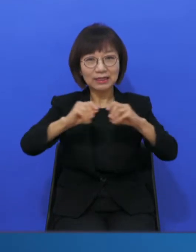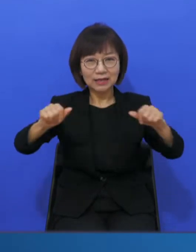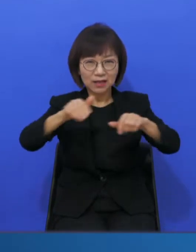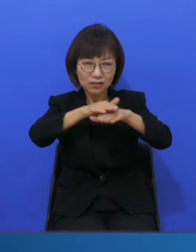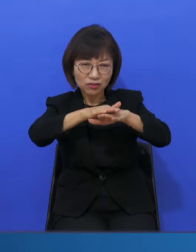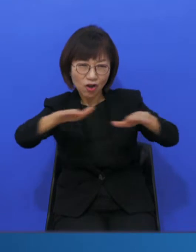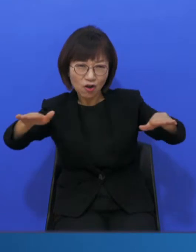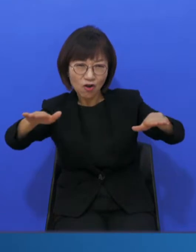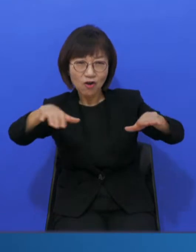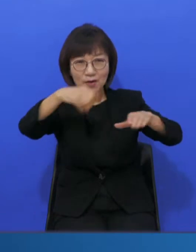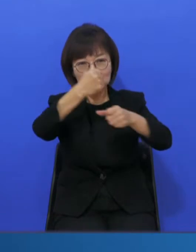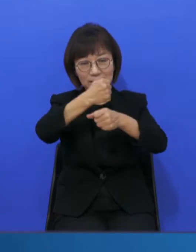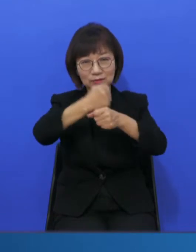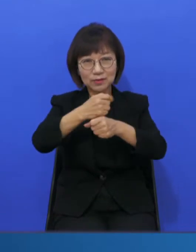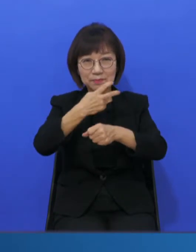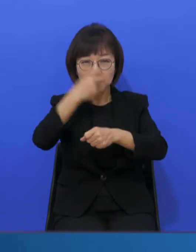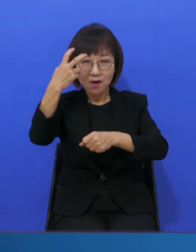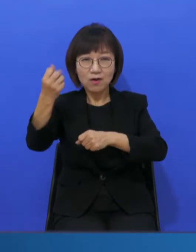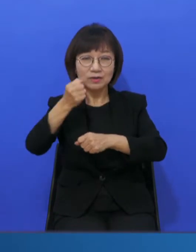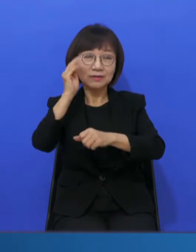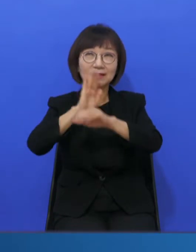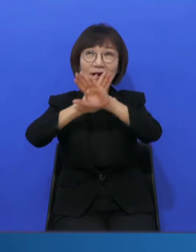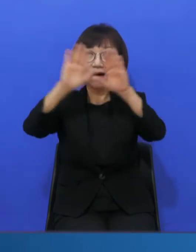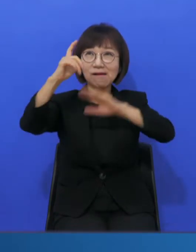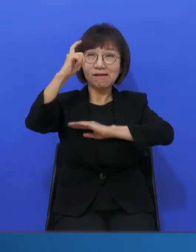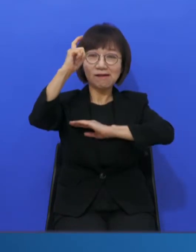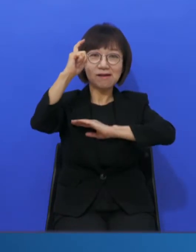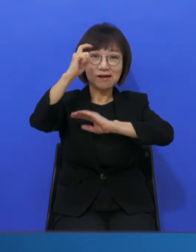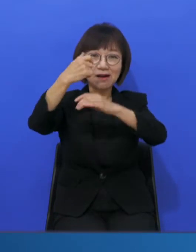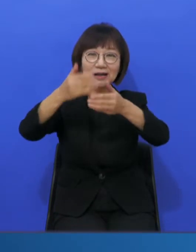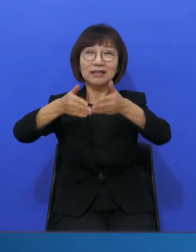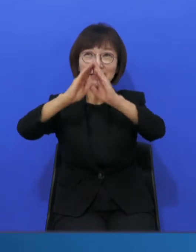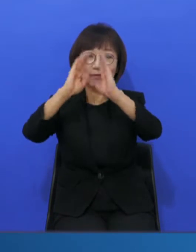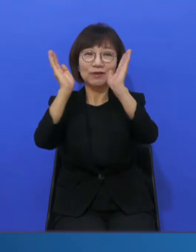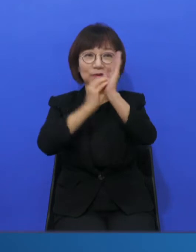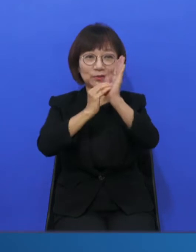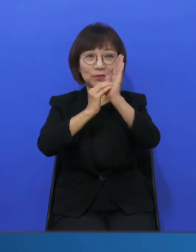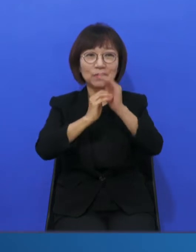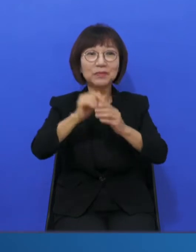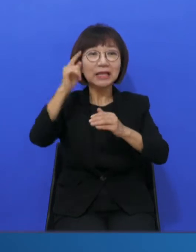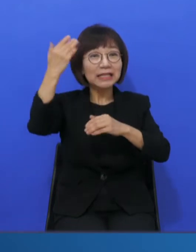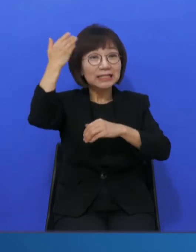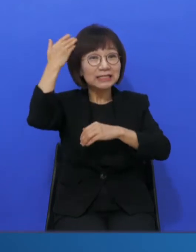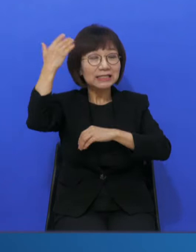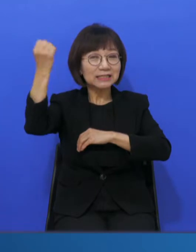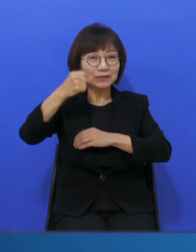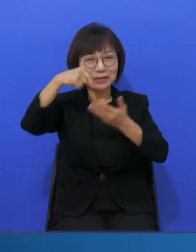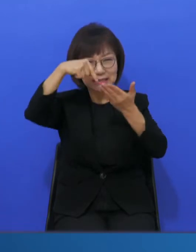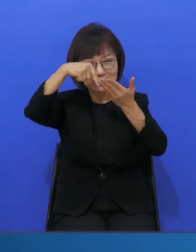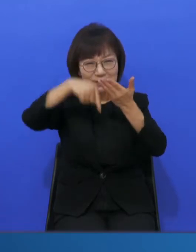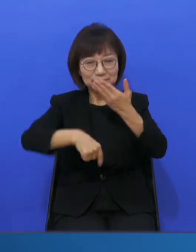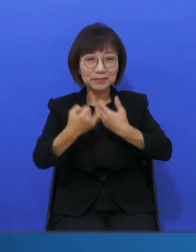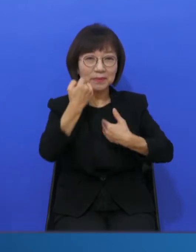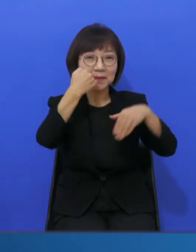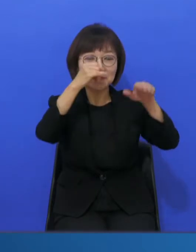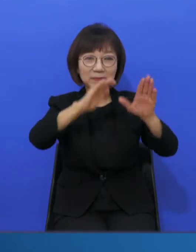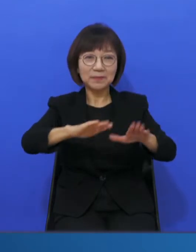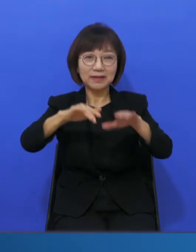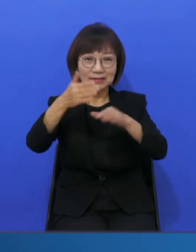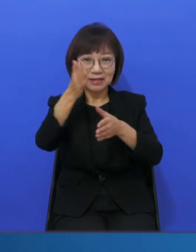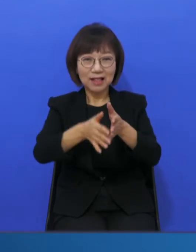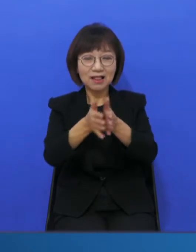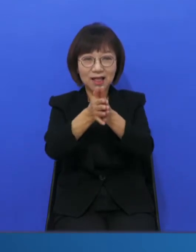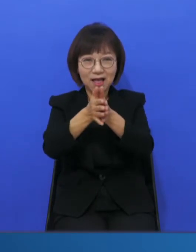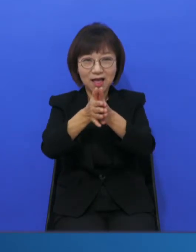지혜로 땅을 털을 놓으셨으며 명철로 하늘을 견고히 세우셨고 그의 지식으로 깊은